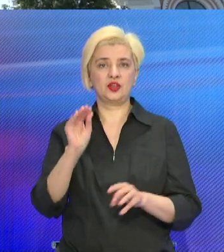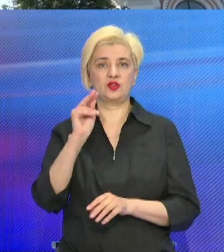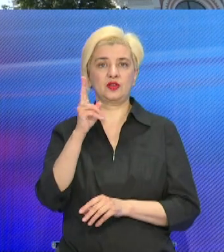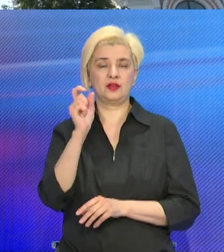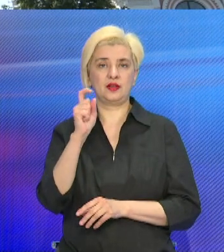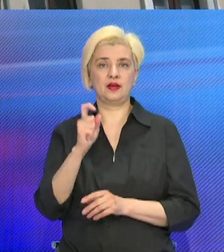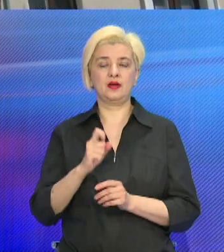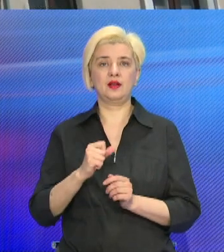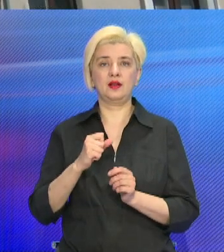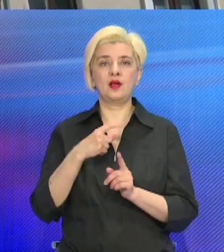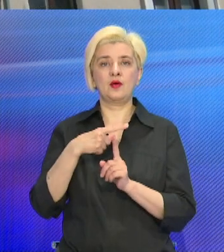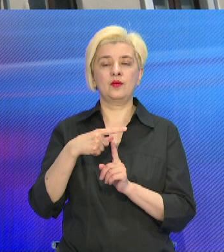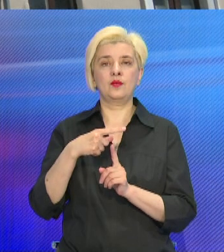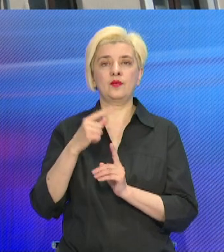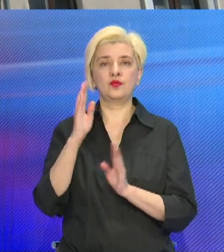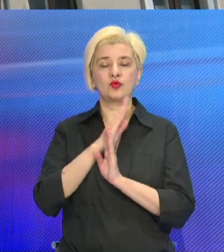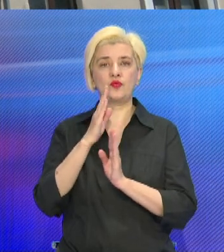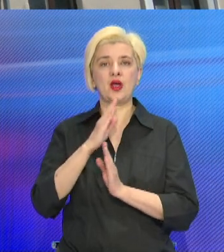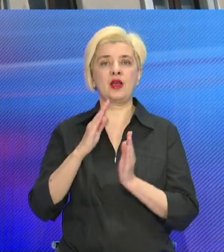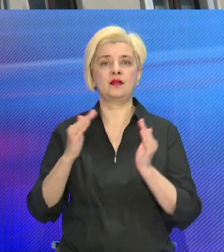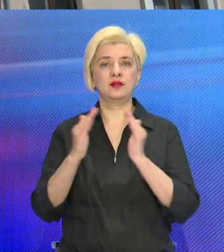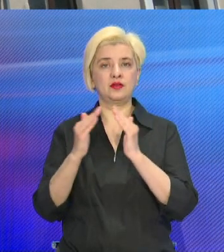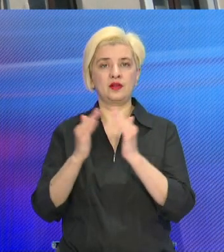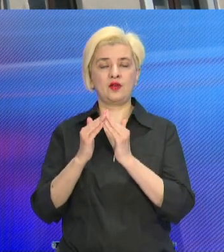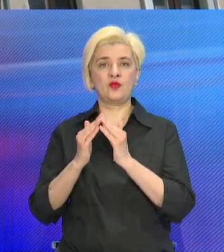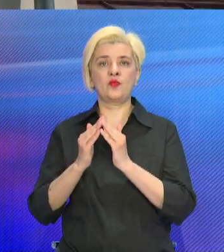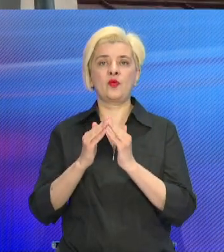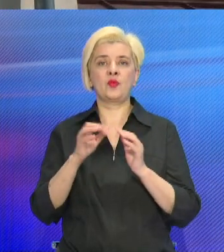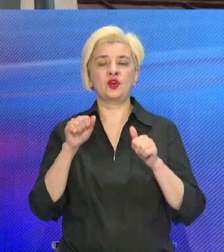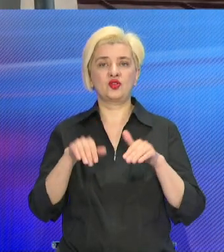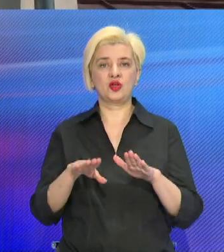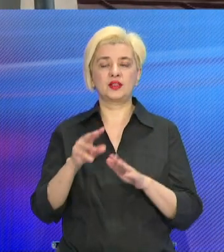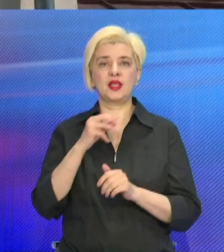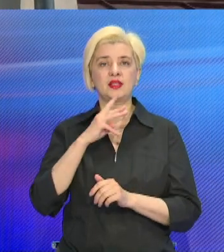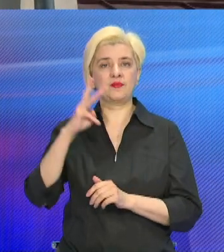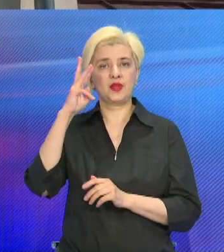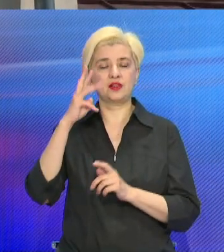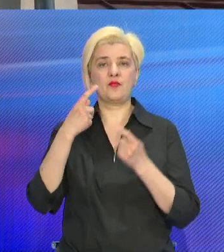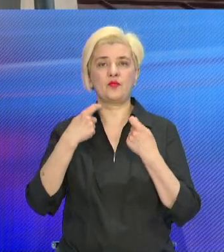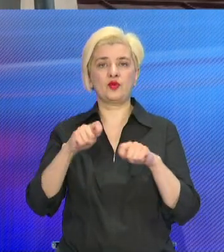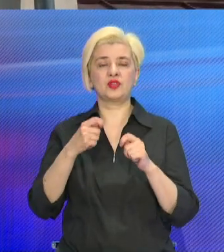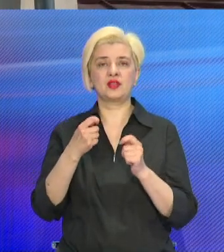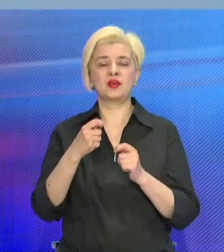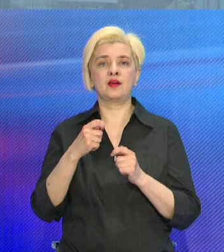нерухомости вырашается. За 3 месяца в области продадено у 3,5 раза больше таких объектов, чем летось.